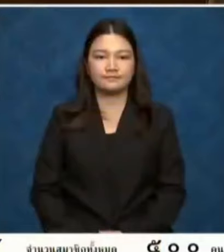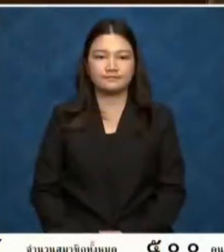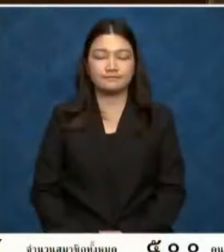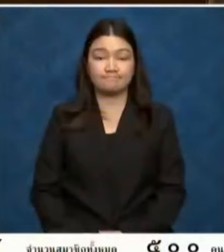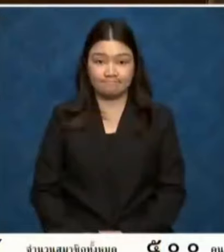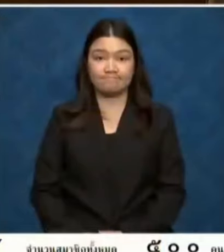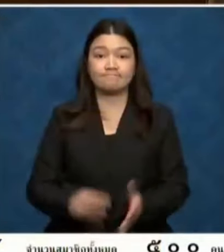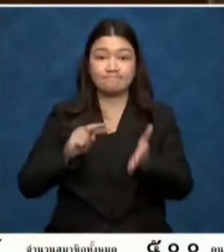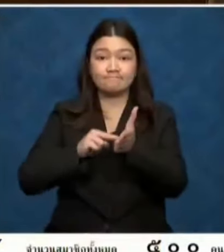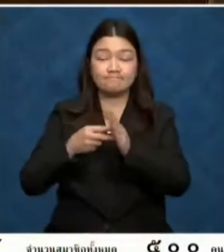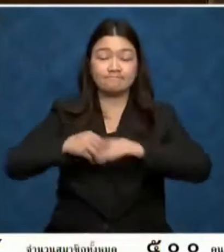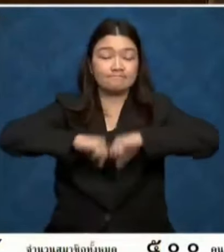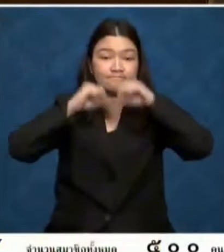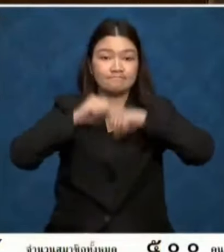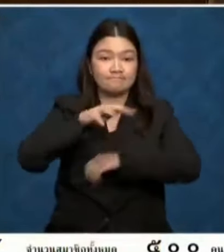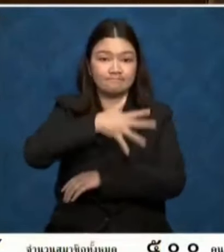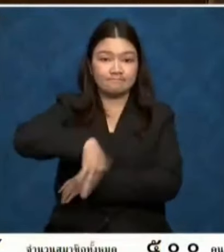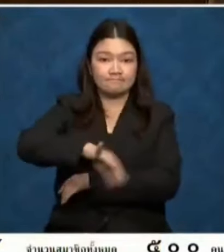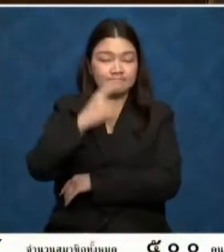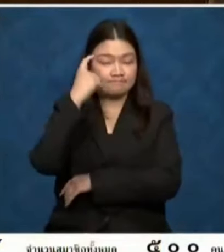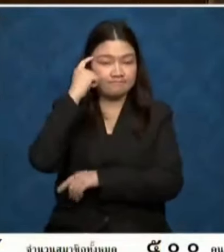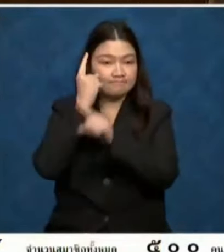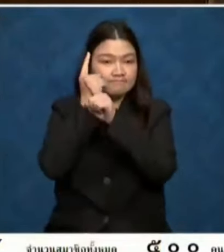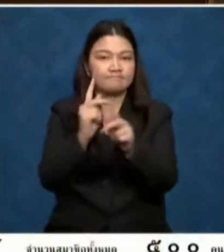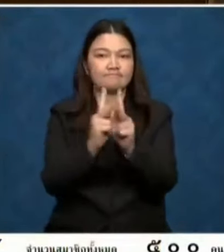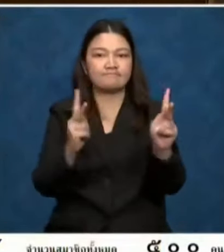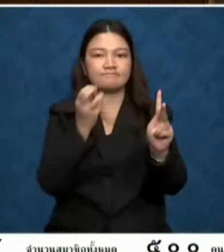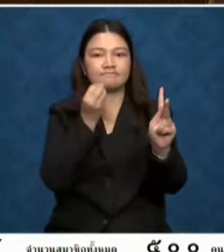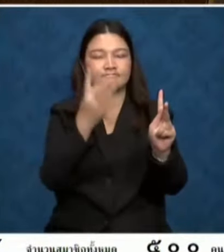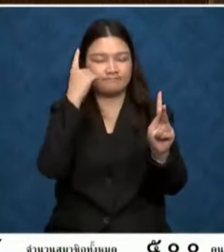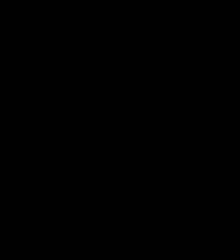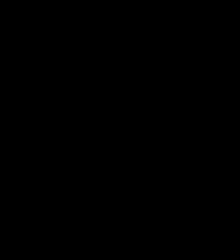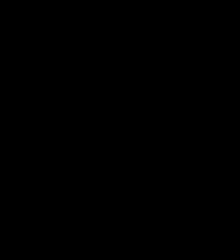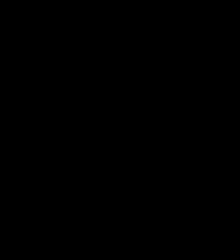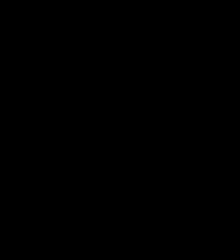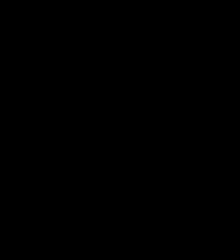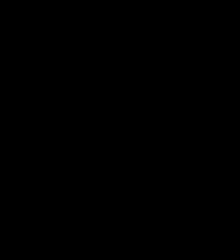็นว่าที่ประชุมมีมติเห็นด้วยกับคณะกรรมการเสียงข้างมากครับ